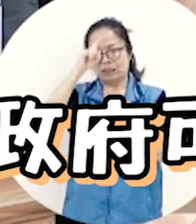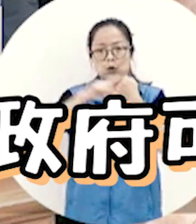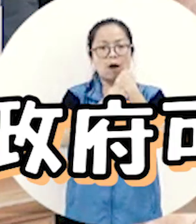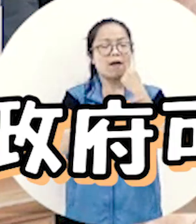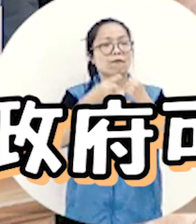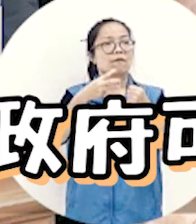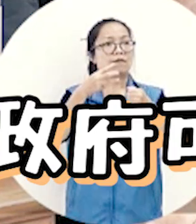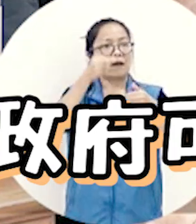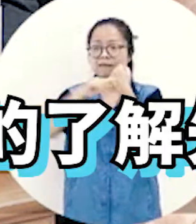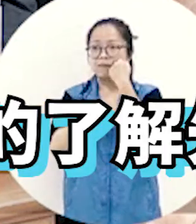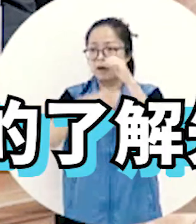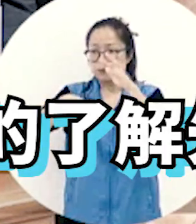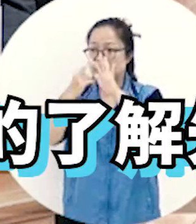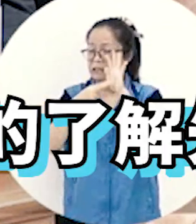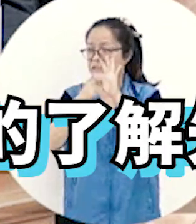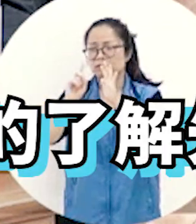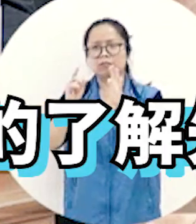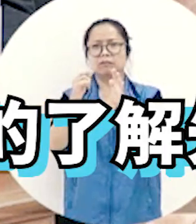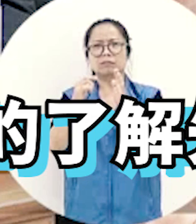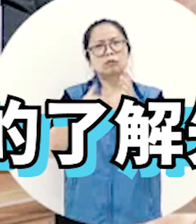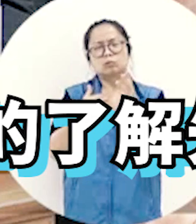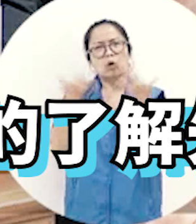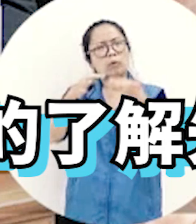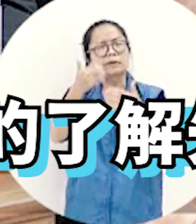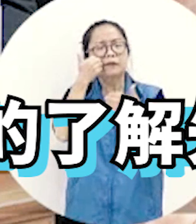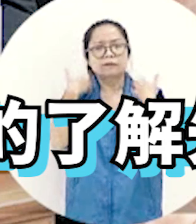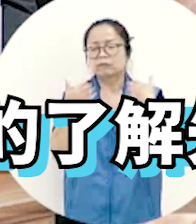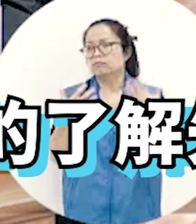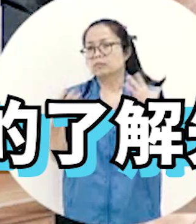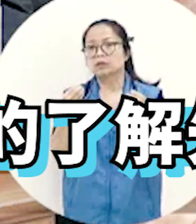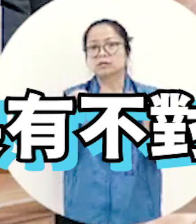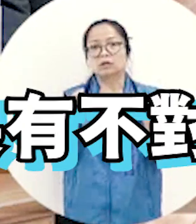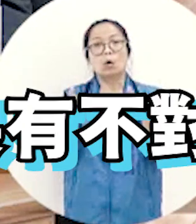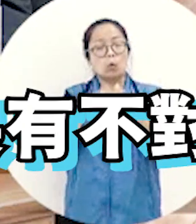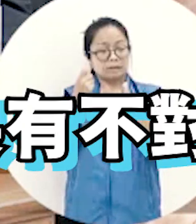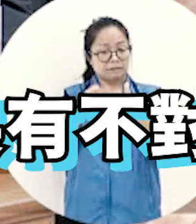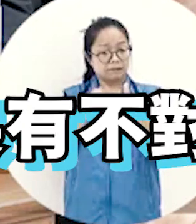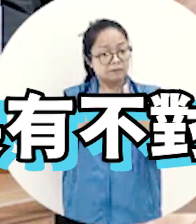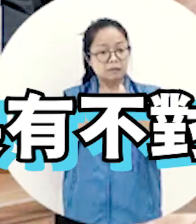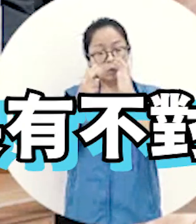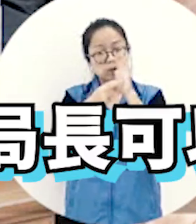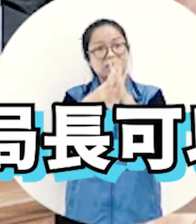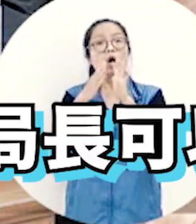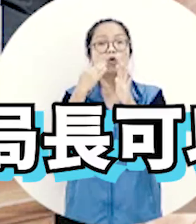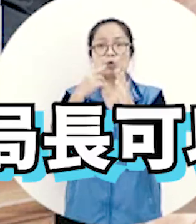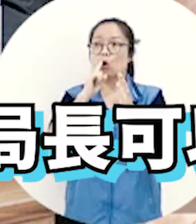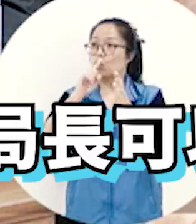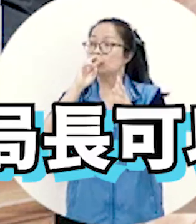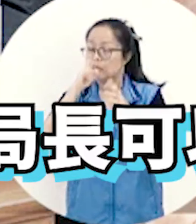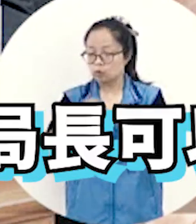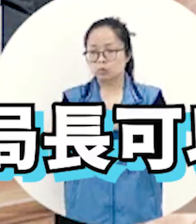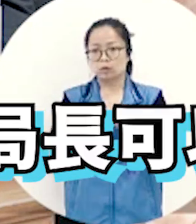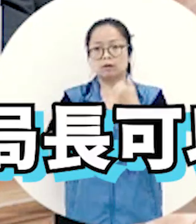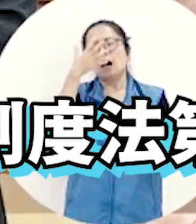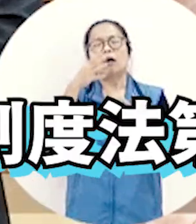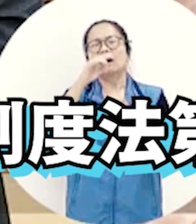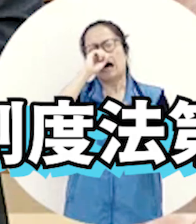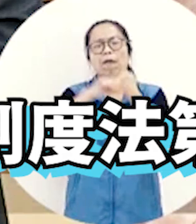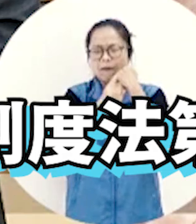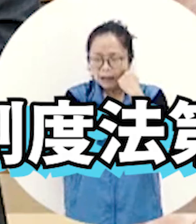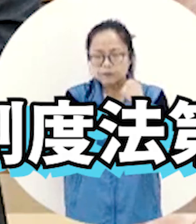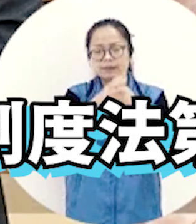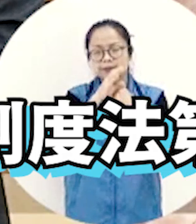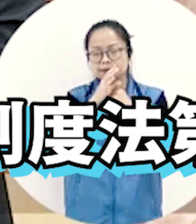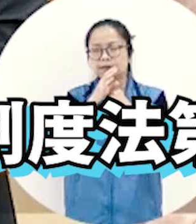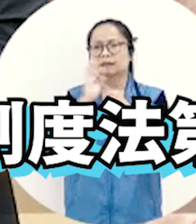以去函呐、啊。我先把我的了解啊、先说明一下，如果有不对的话，可能法制局长可以补充说明。是因